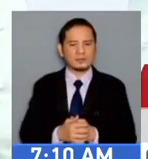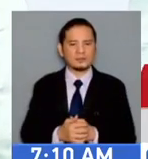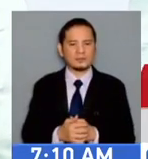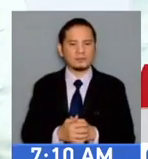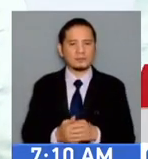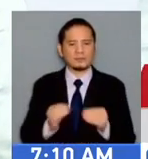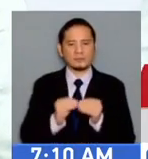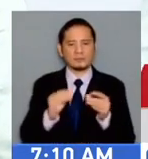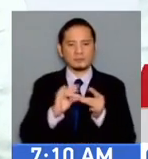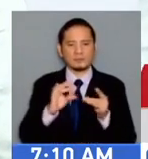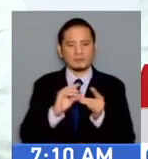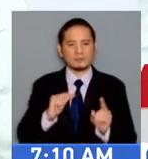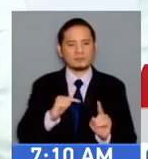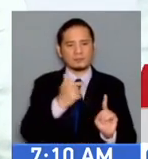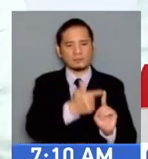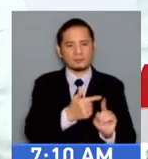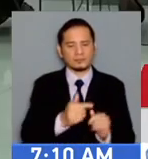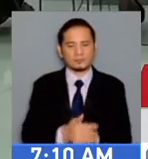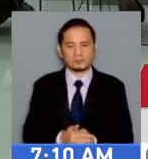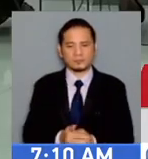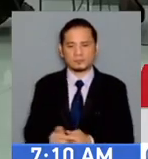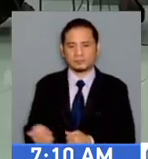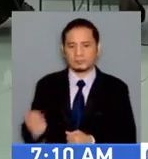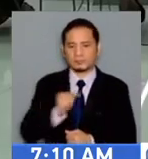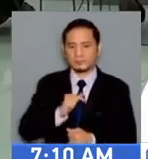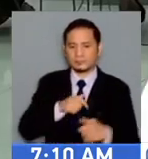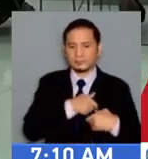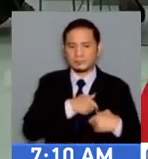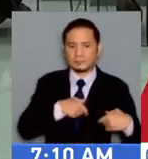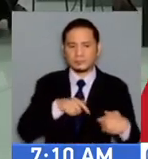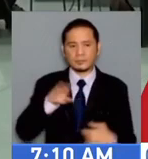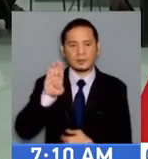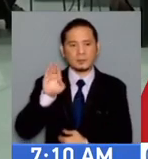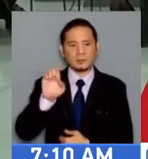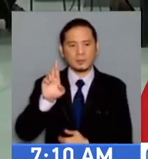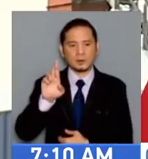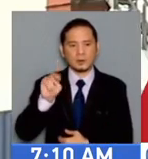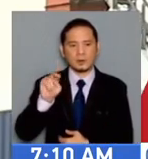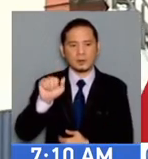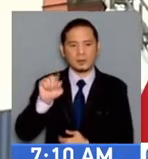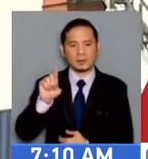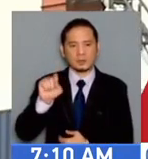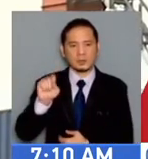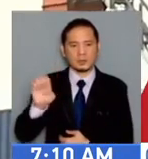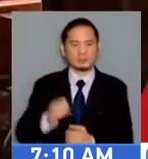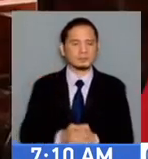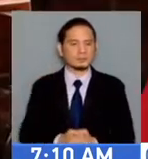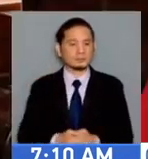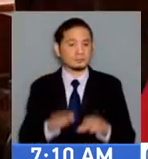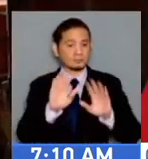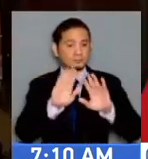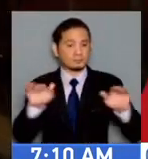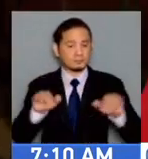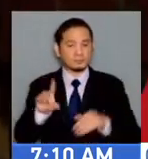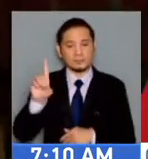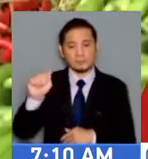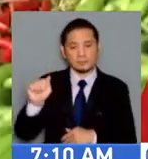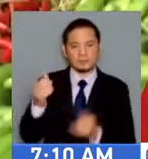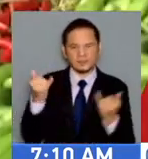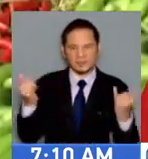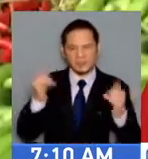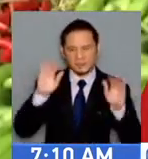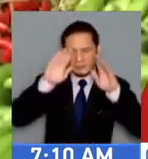agricultural smuggling because of primarily food safety. Malinaw ang mensahe ng Department of Agriculture laban sa agricultural smuggling para hindi